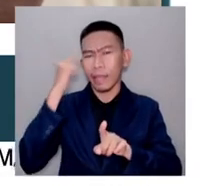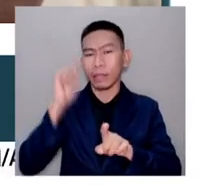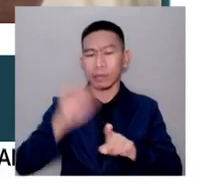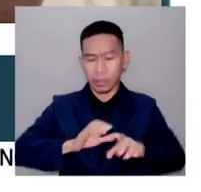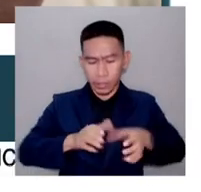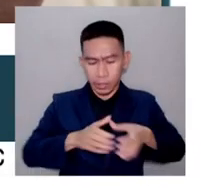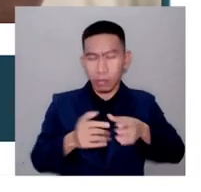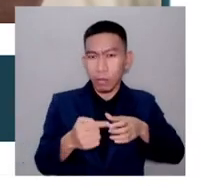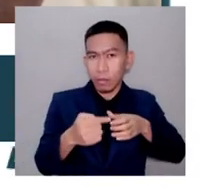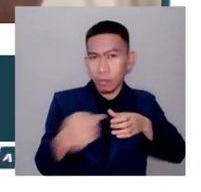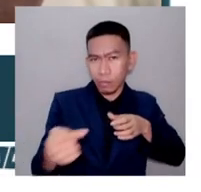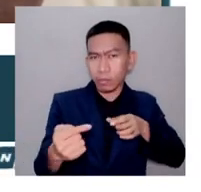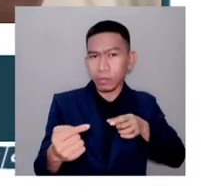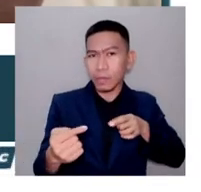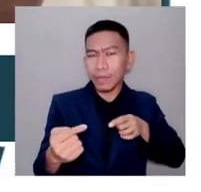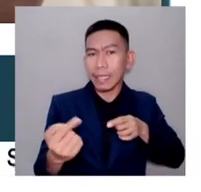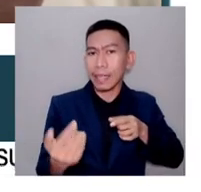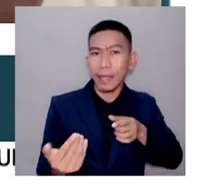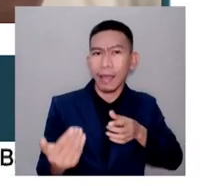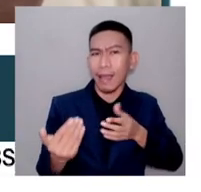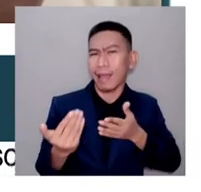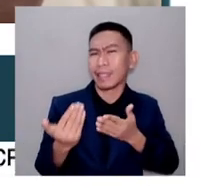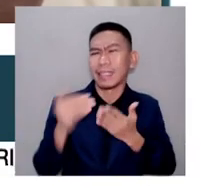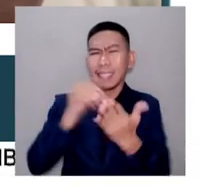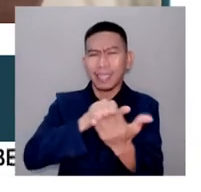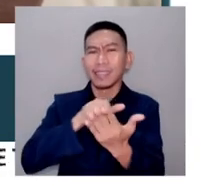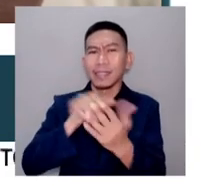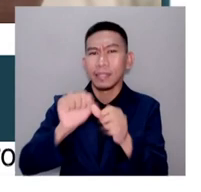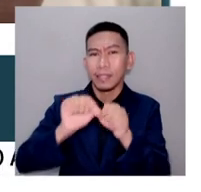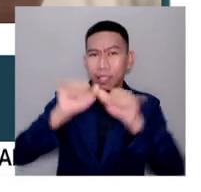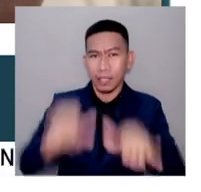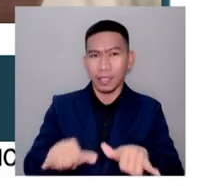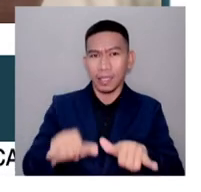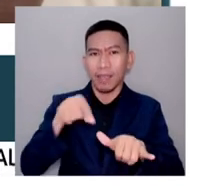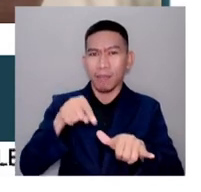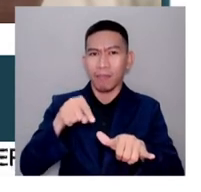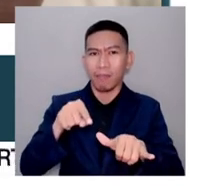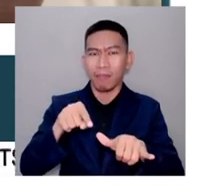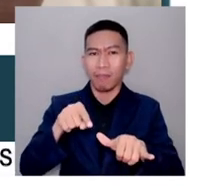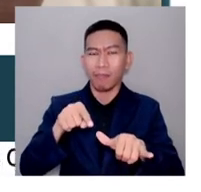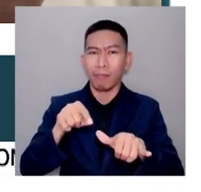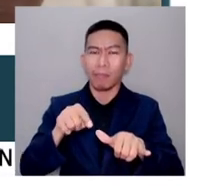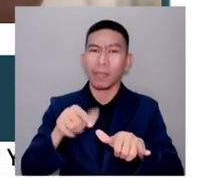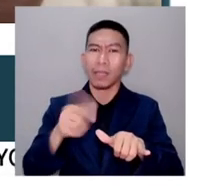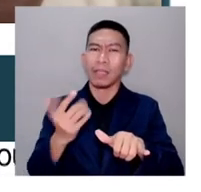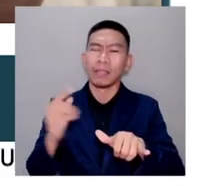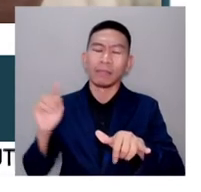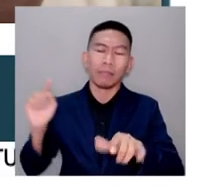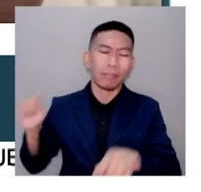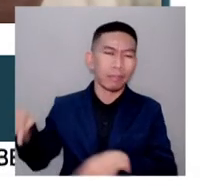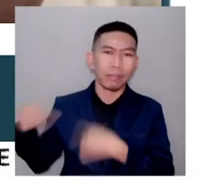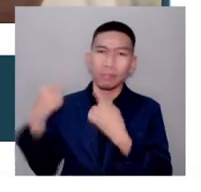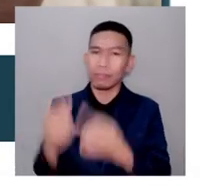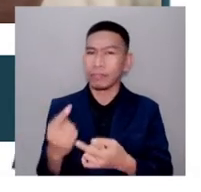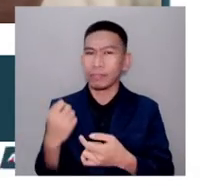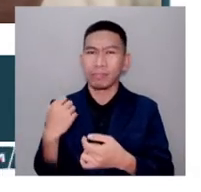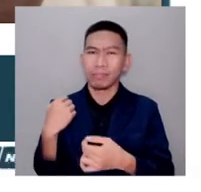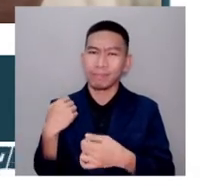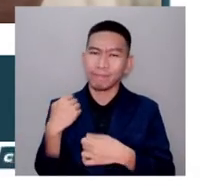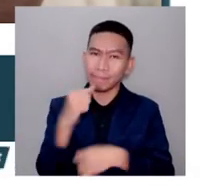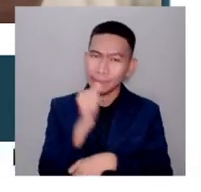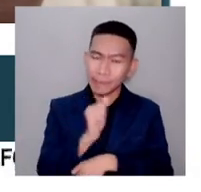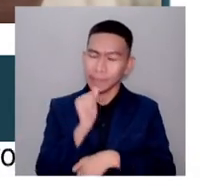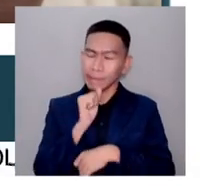sistema na matagal na nating binabaka. You know, questions that are forming